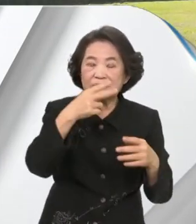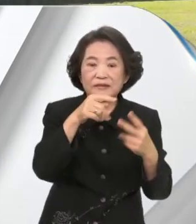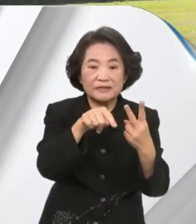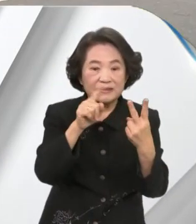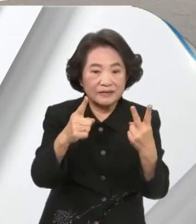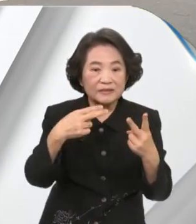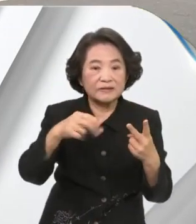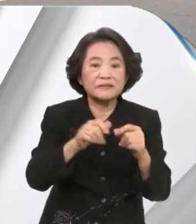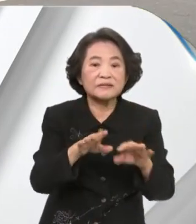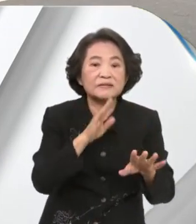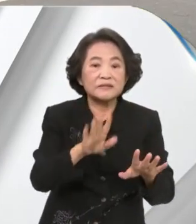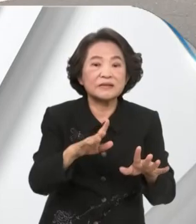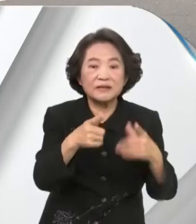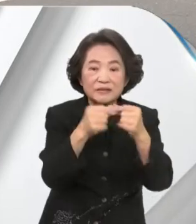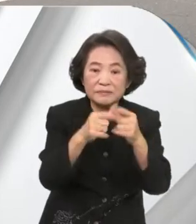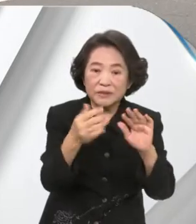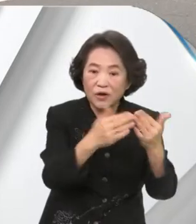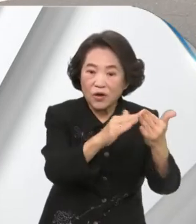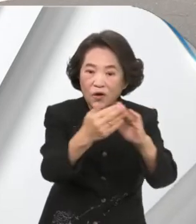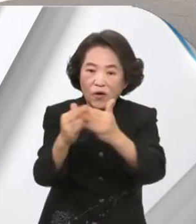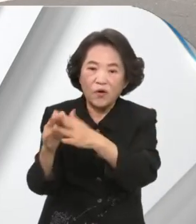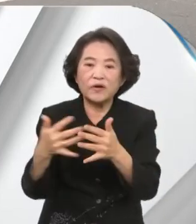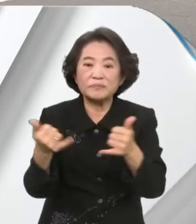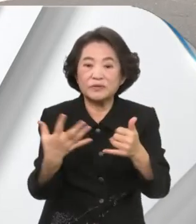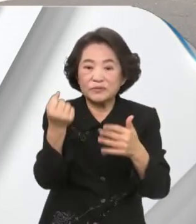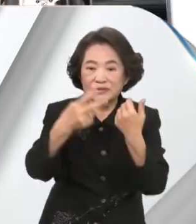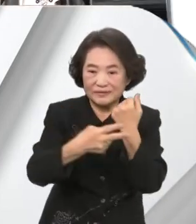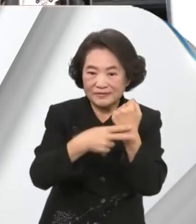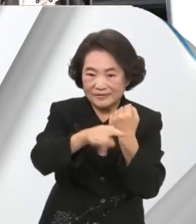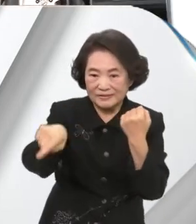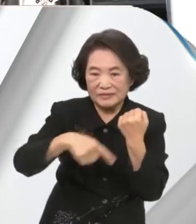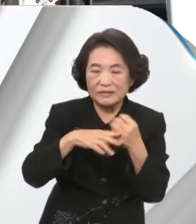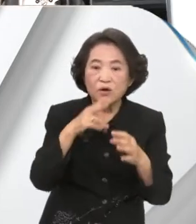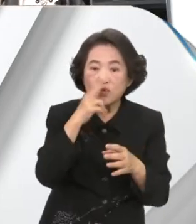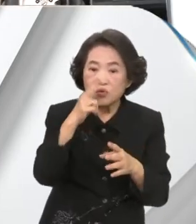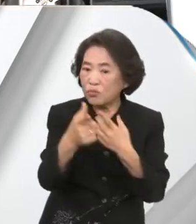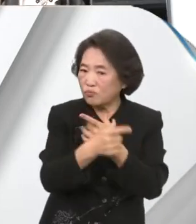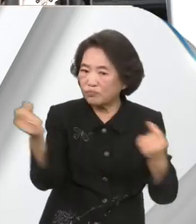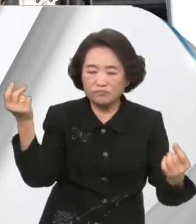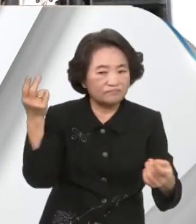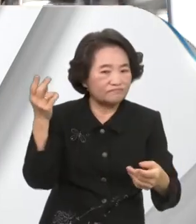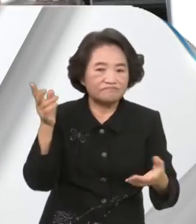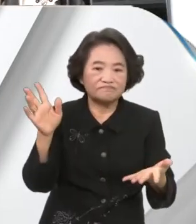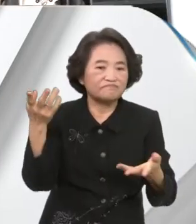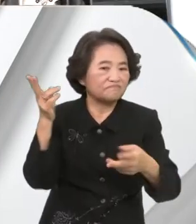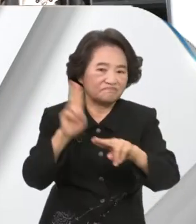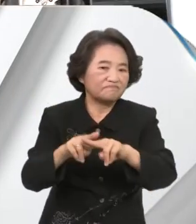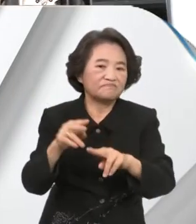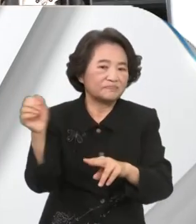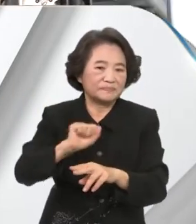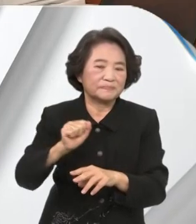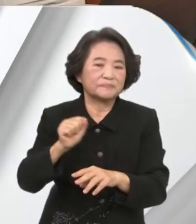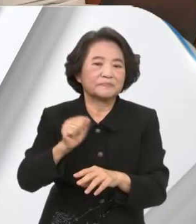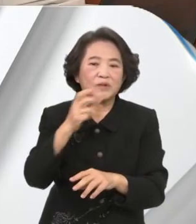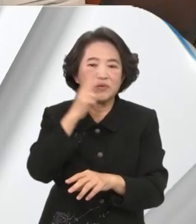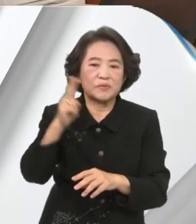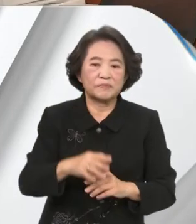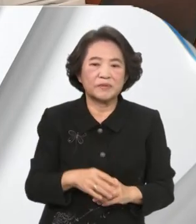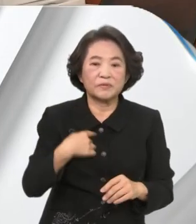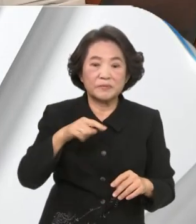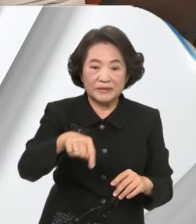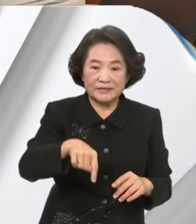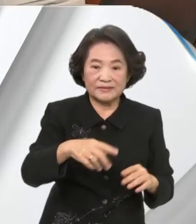动是保障了给企业明天的日本式宿舍群，做做我们的实验。 将台东市北町日式建筑宿舍